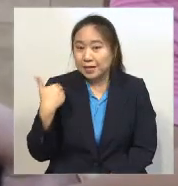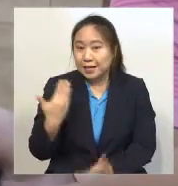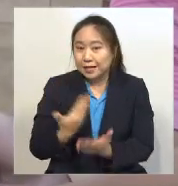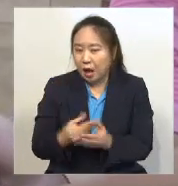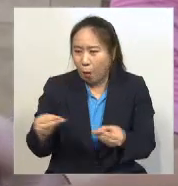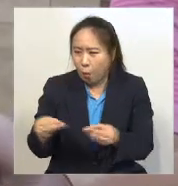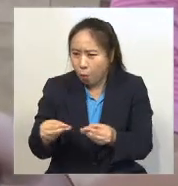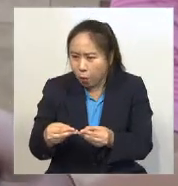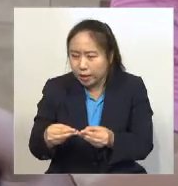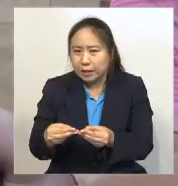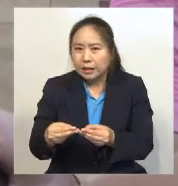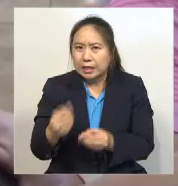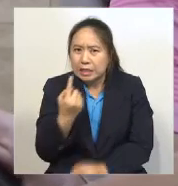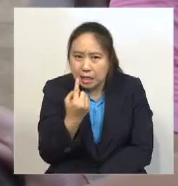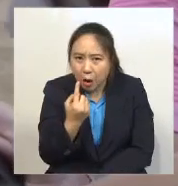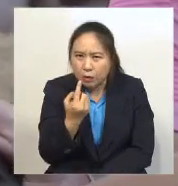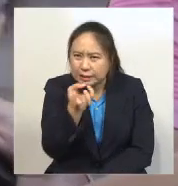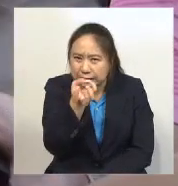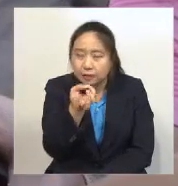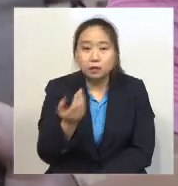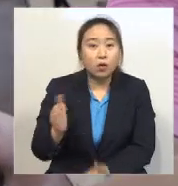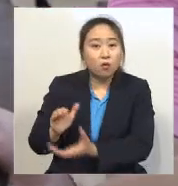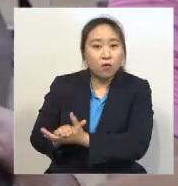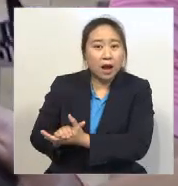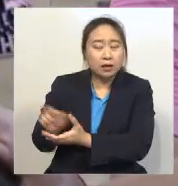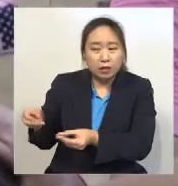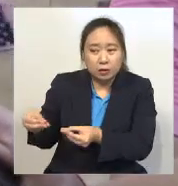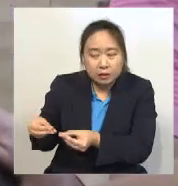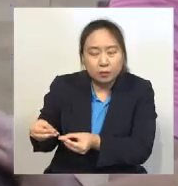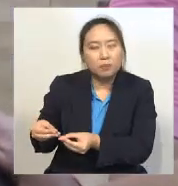ทั่งหุ้นเดียวหรือคู่สมรสก็ต้องระมัดระวัง